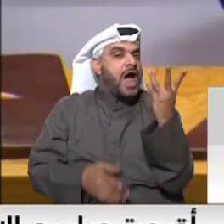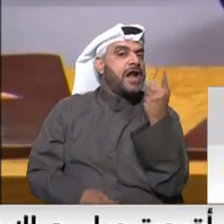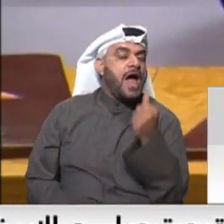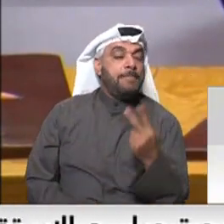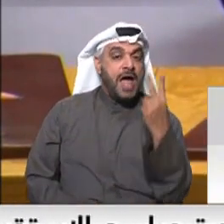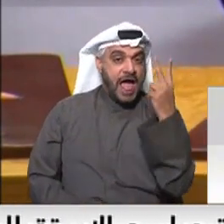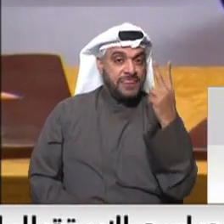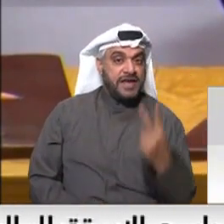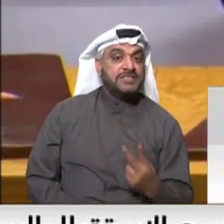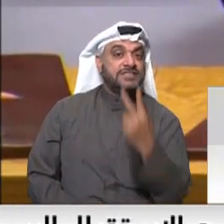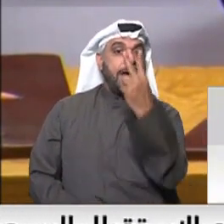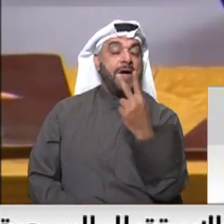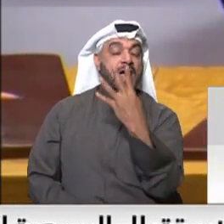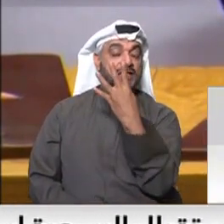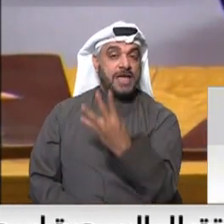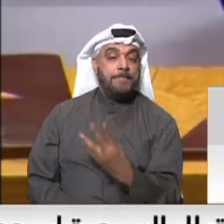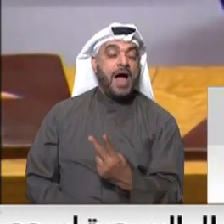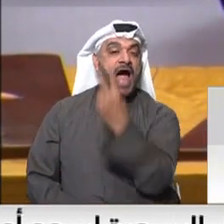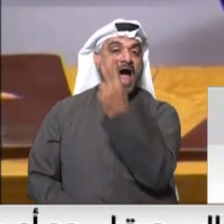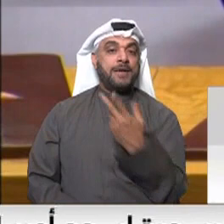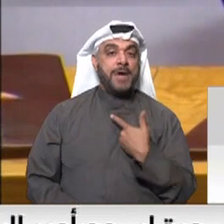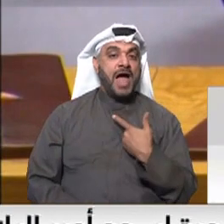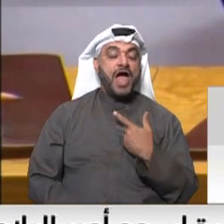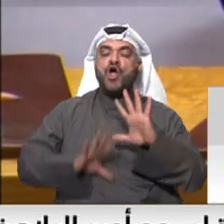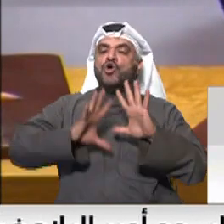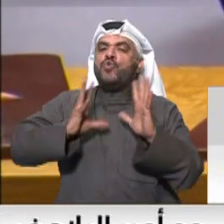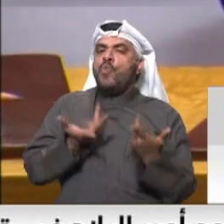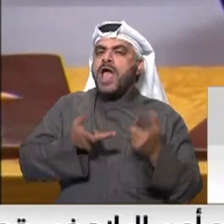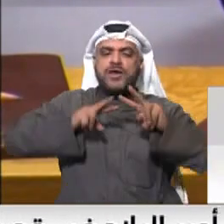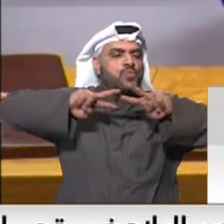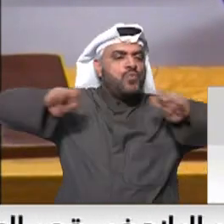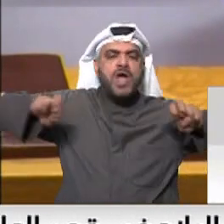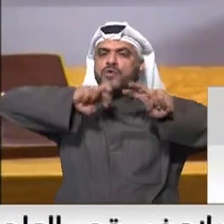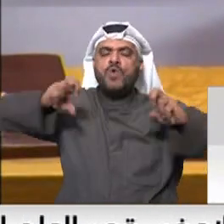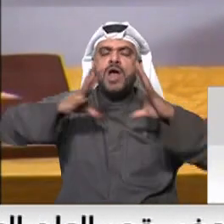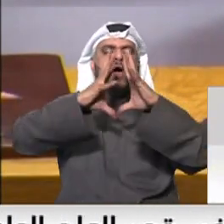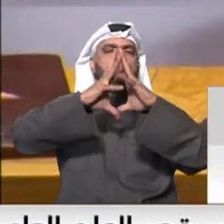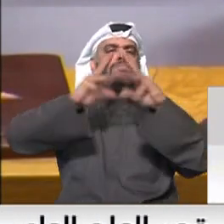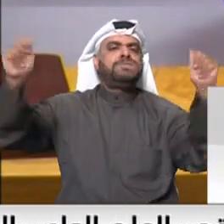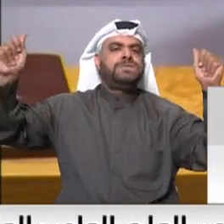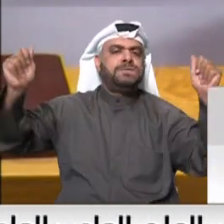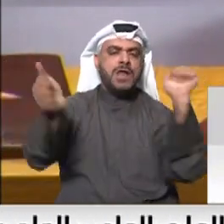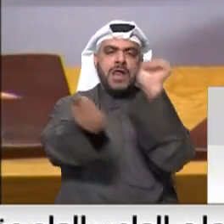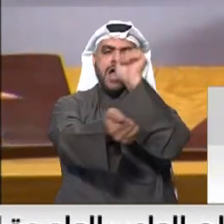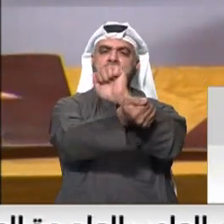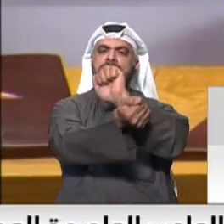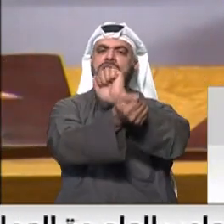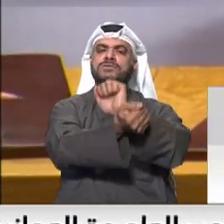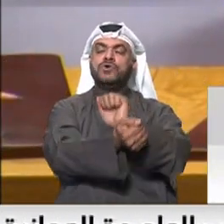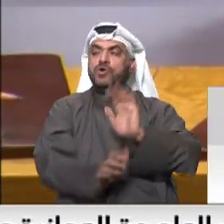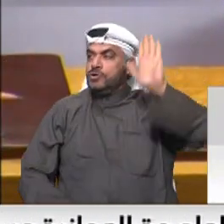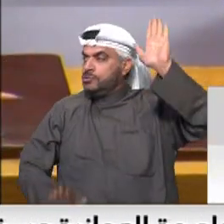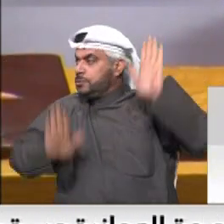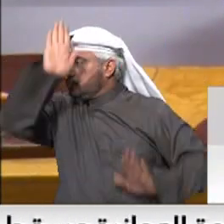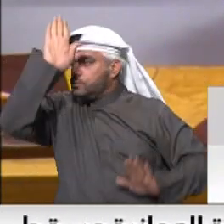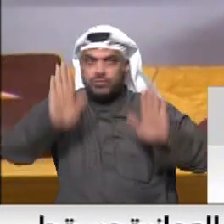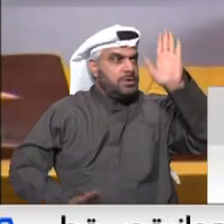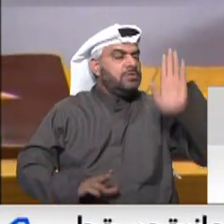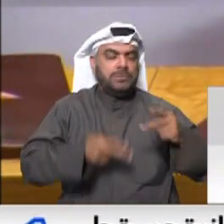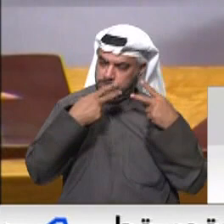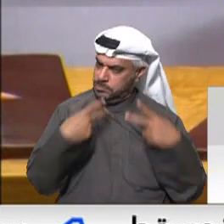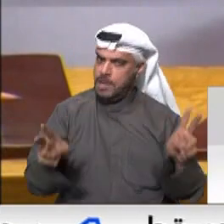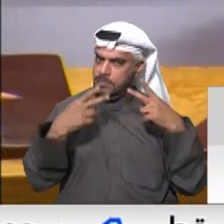الاول من نوعه بشان المفقودين وقت النزاعات المسلحه والذي حظى باجماع اعضاء